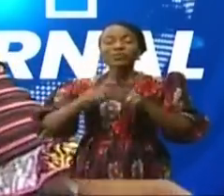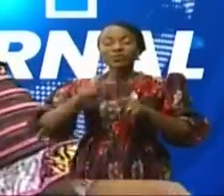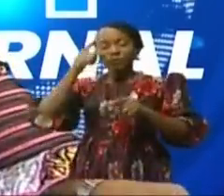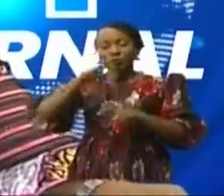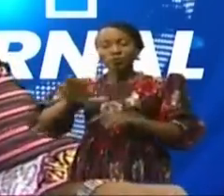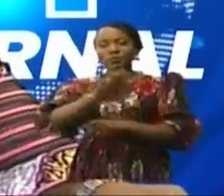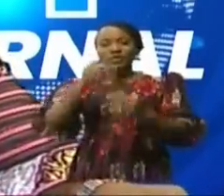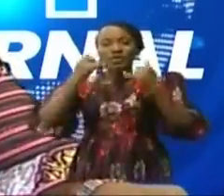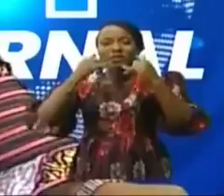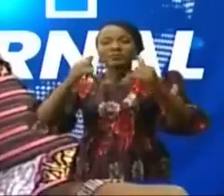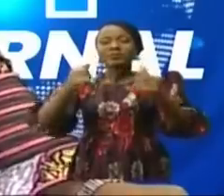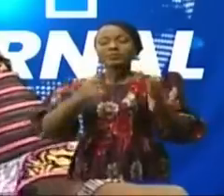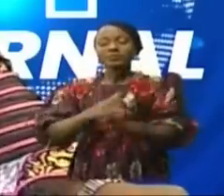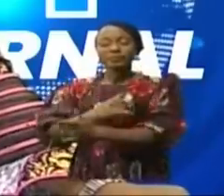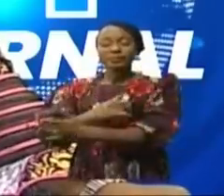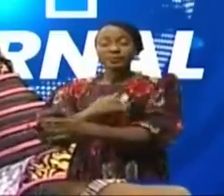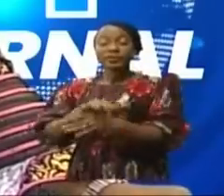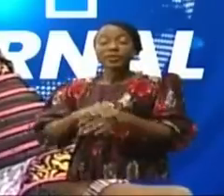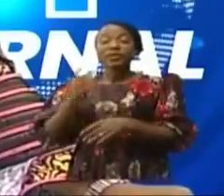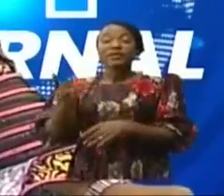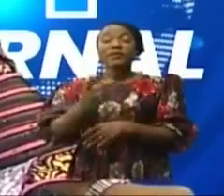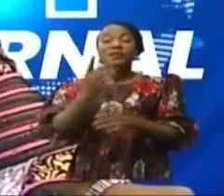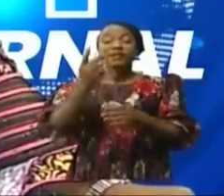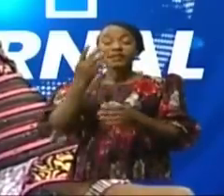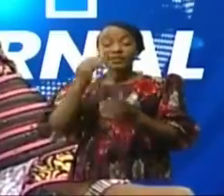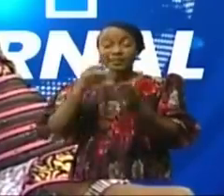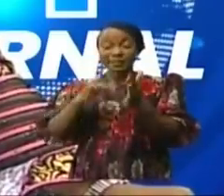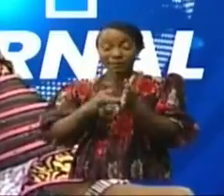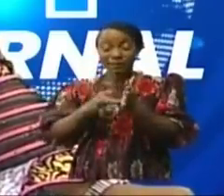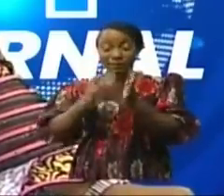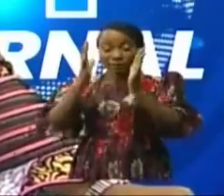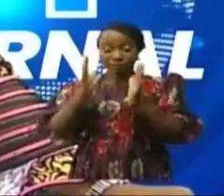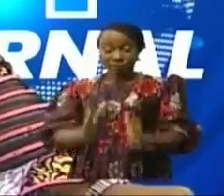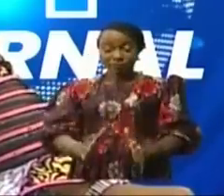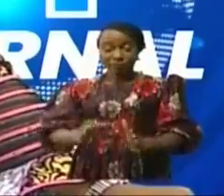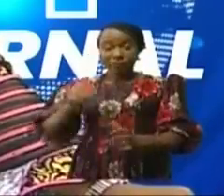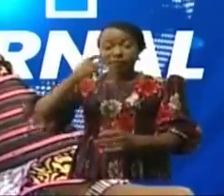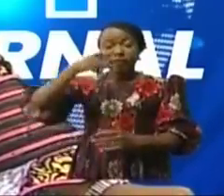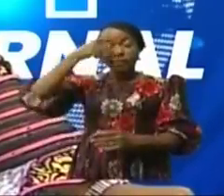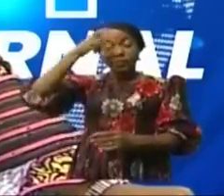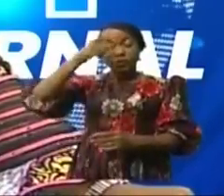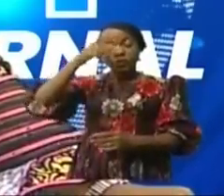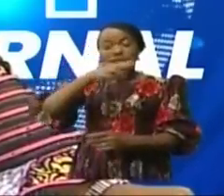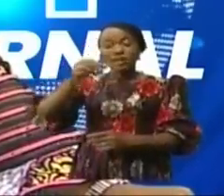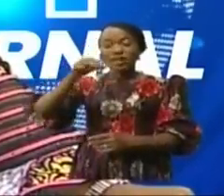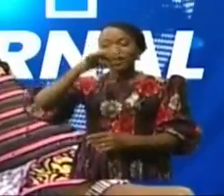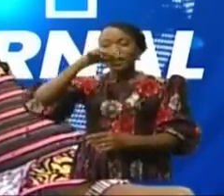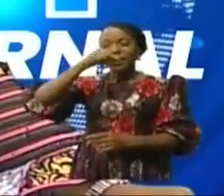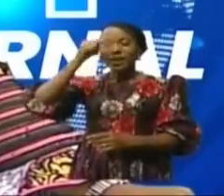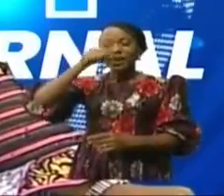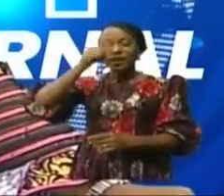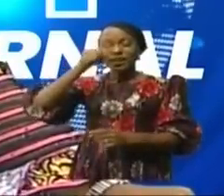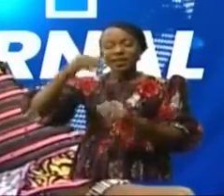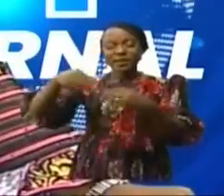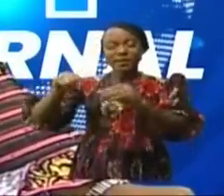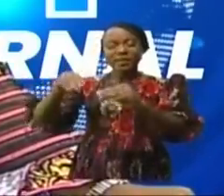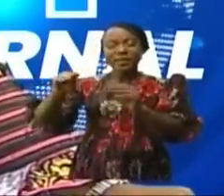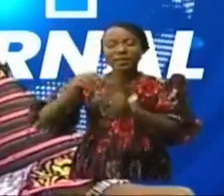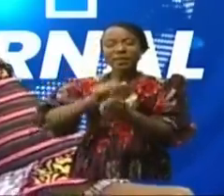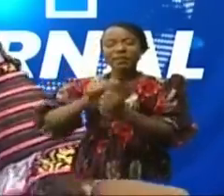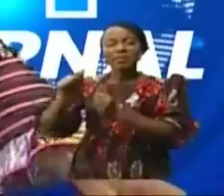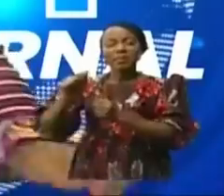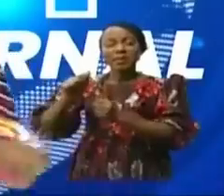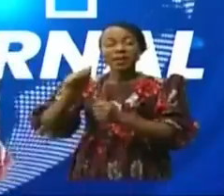informer. 27 blocs pétroliers et 3 blocs gaziers sont mis en vente par l'État congolais pour la relance de